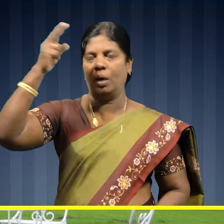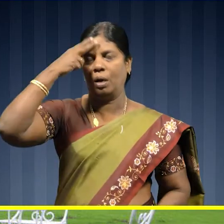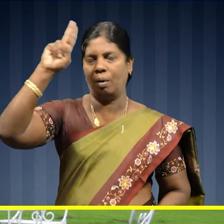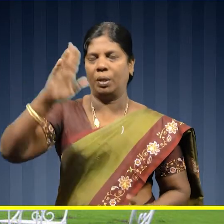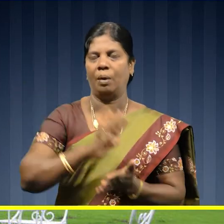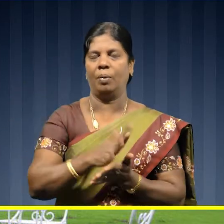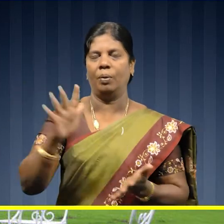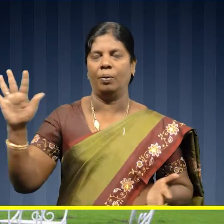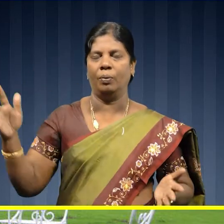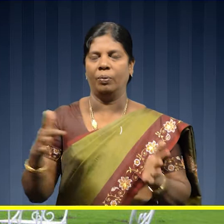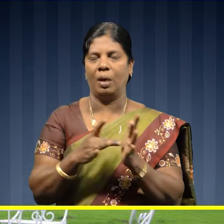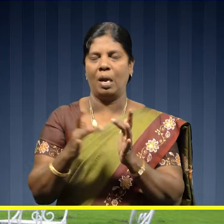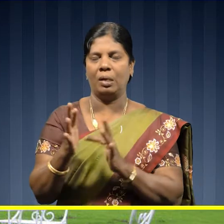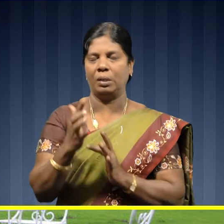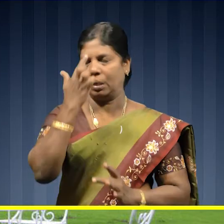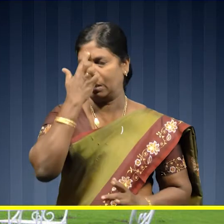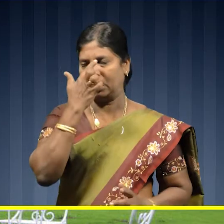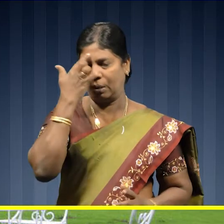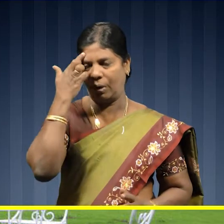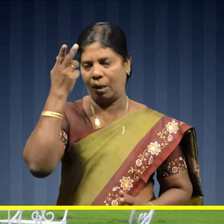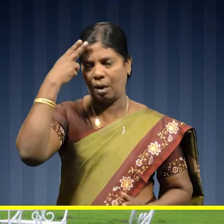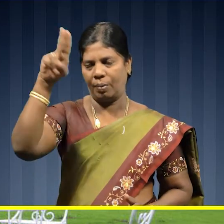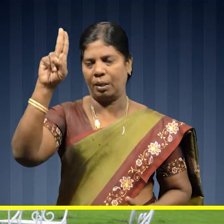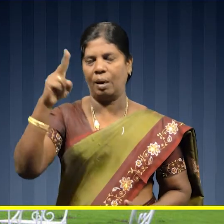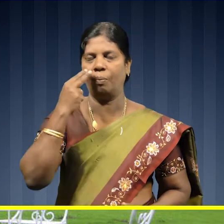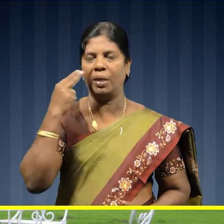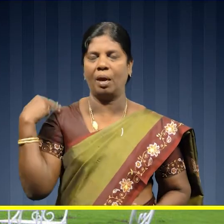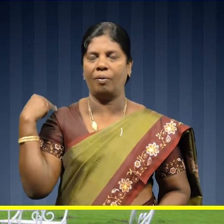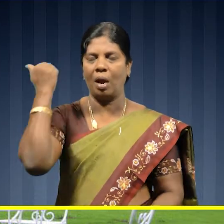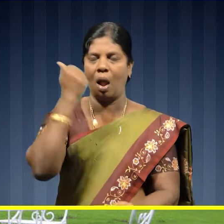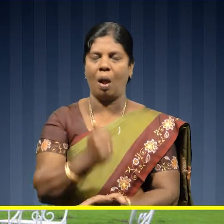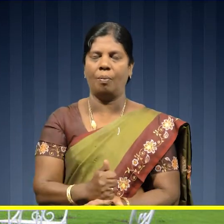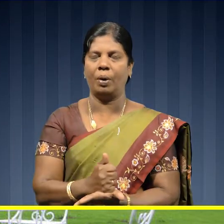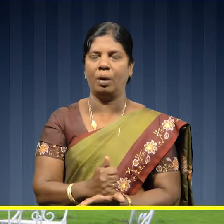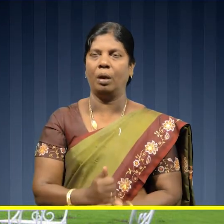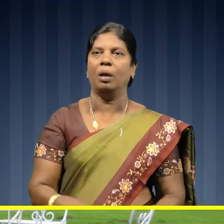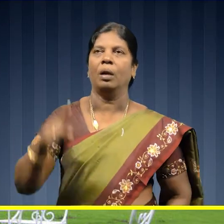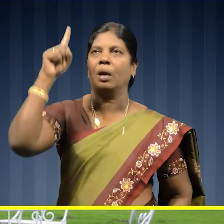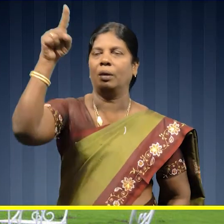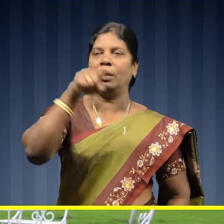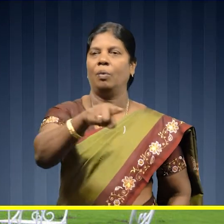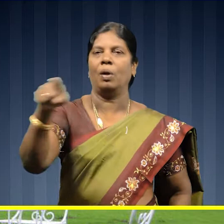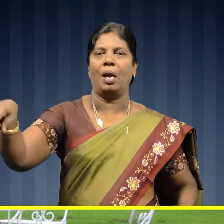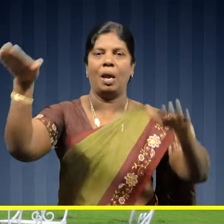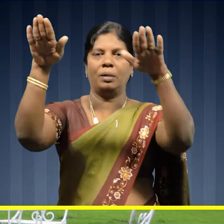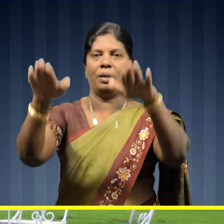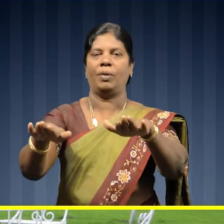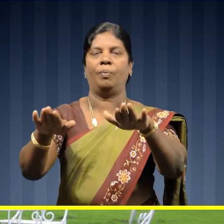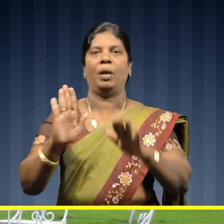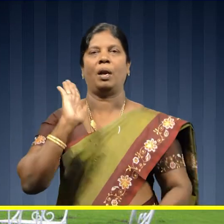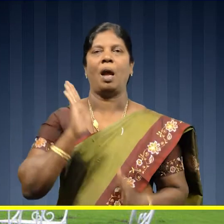செய்யும். உம்முடைய நாமத்தை மகிமைப்படுத்தும். இயேசு கிறிஸ்துவின் நாமத்தில் பிதாவே, ஆமேன். கடவுள்